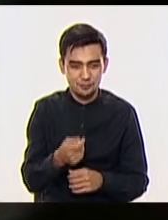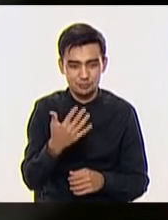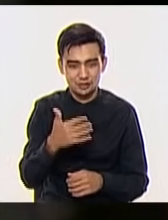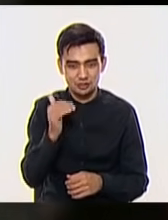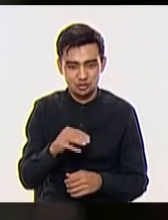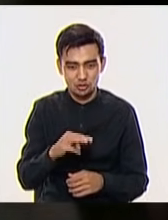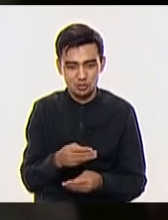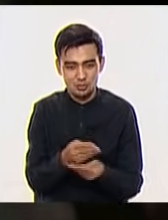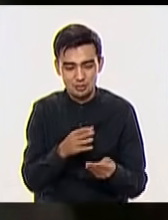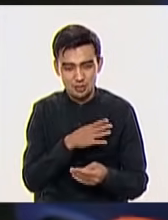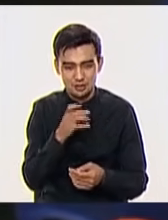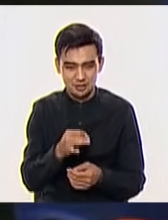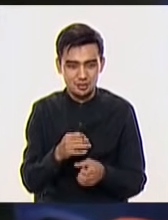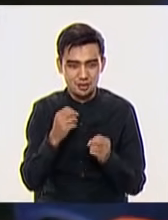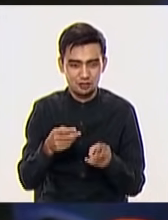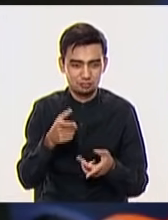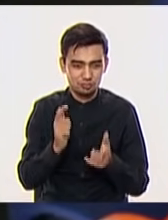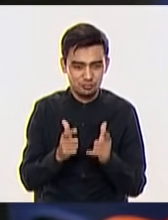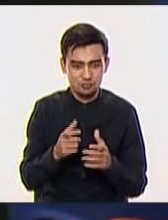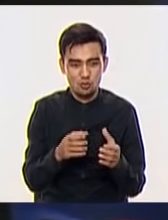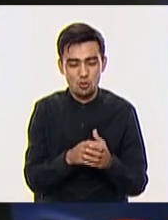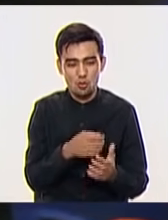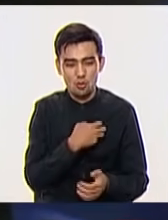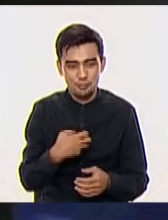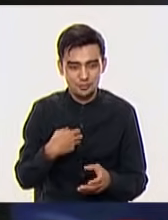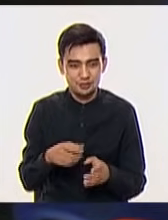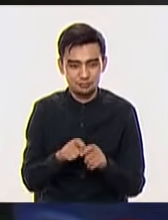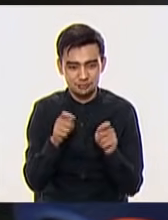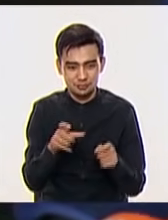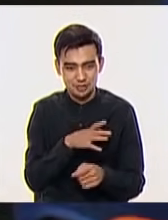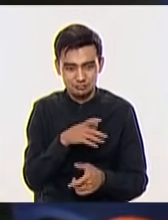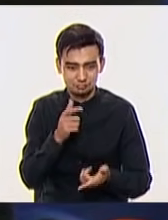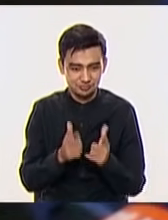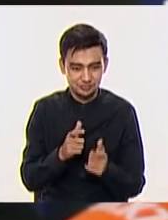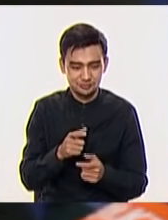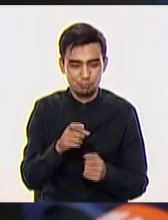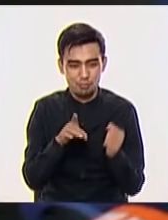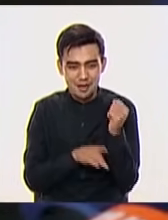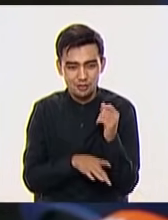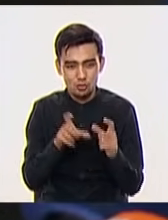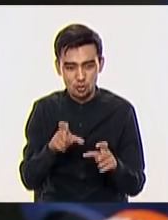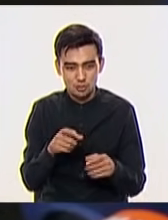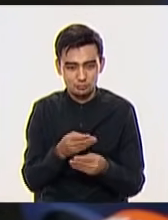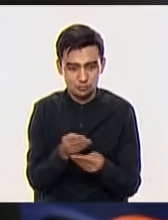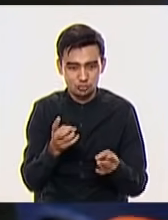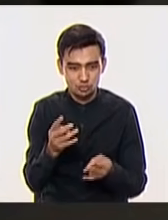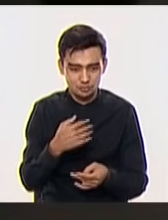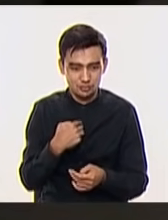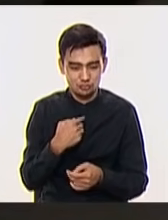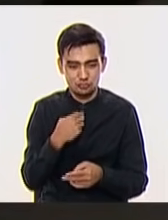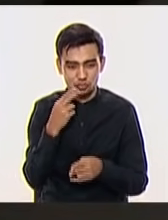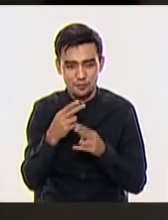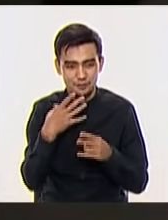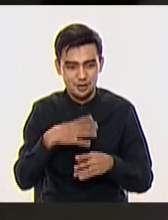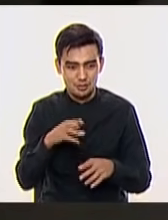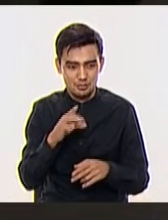Бектас Балғабаевич Нұрединович шын комиссияның мүшесімен құрылған шын мұқтаж адамдарға берсін. Мен өгізде дауым жоқ. Көп